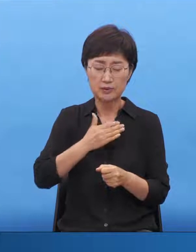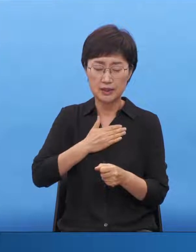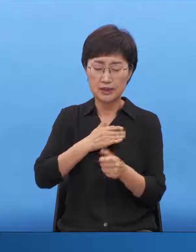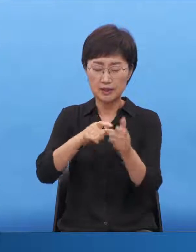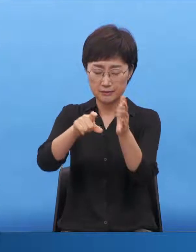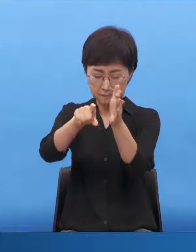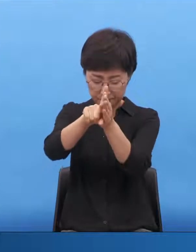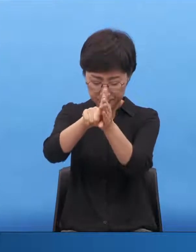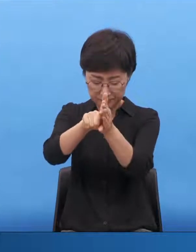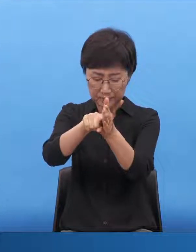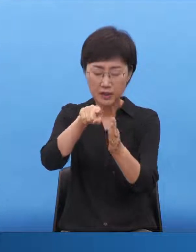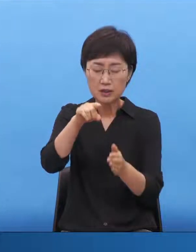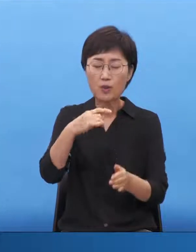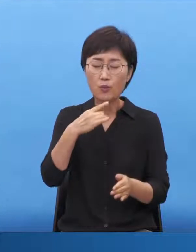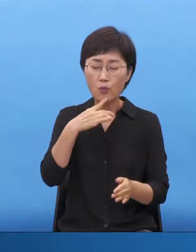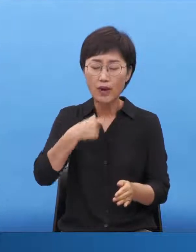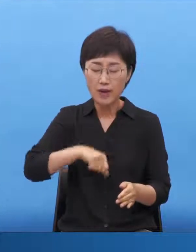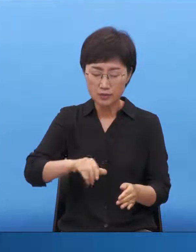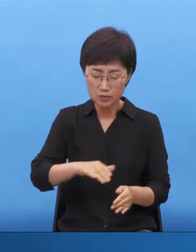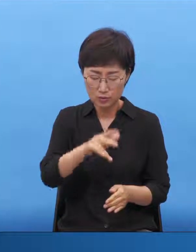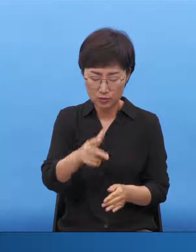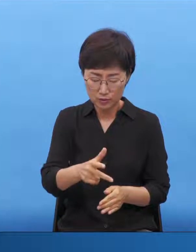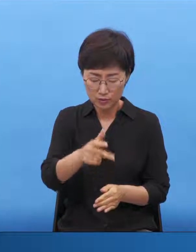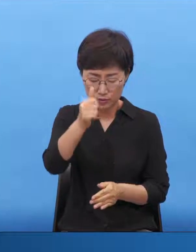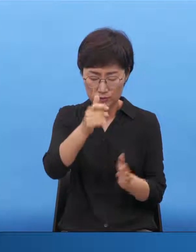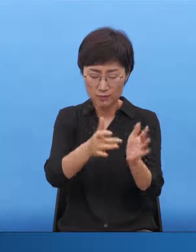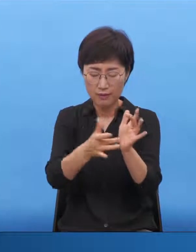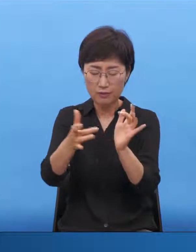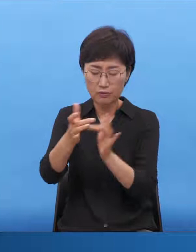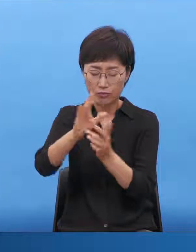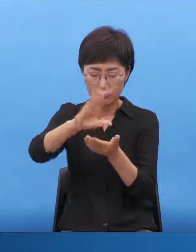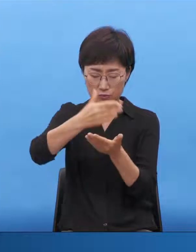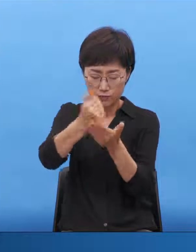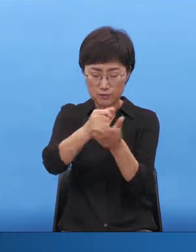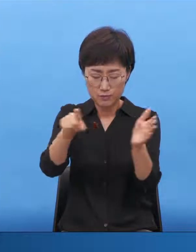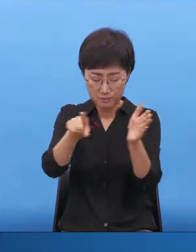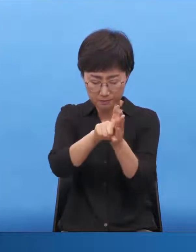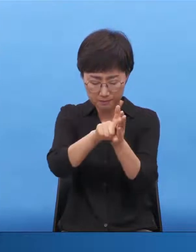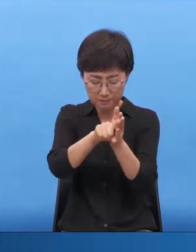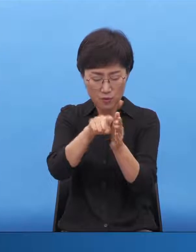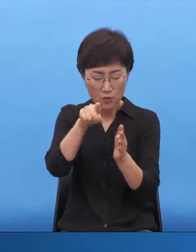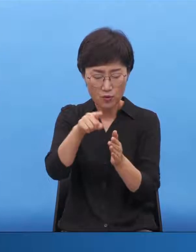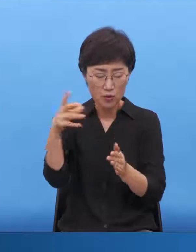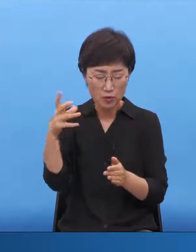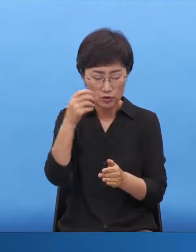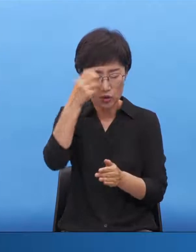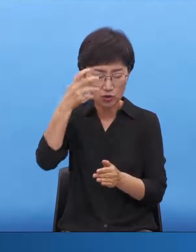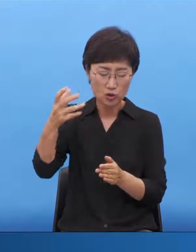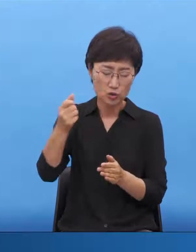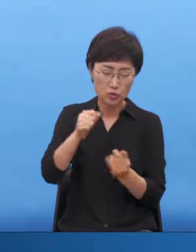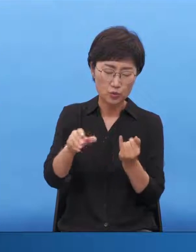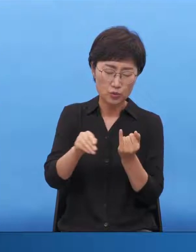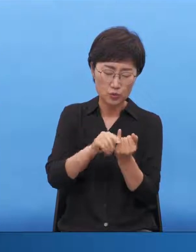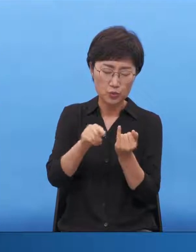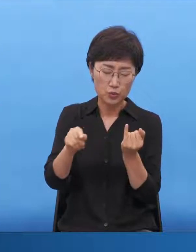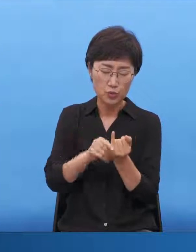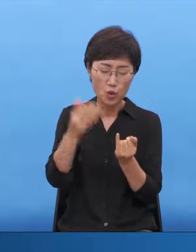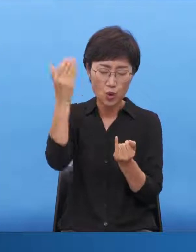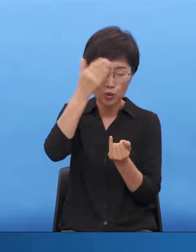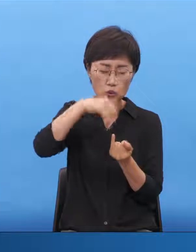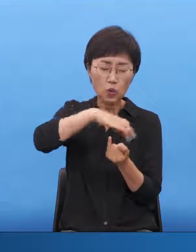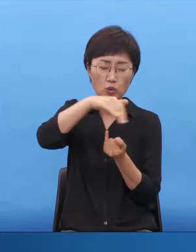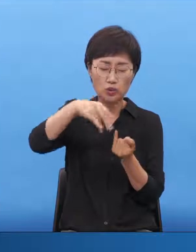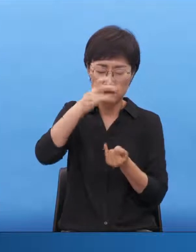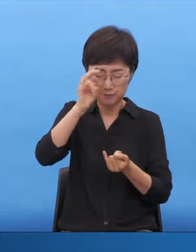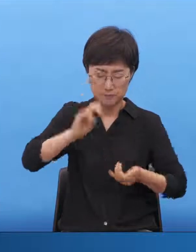하나님 아버지를 내가 믿사오며 그 외아들 우리 주 예수 그리스도를 믿사오니 이는 성령으로